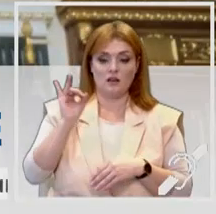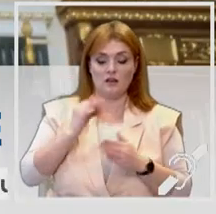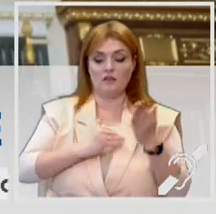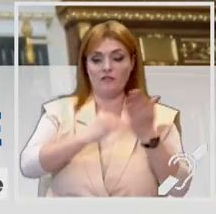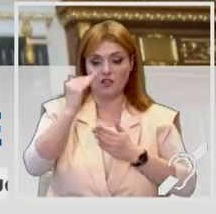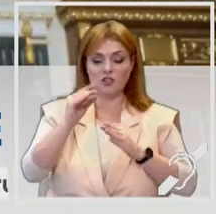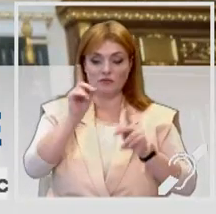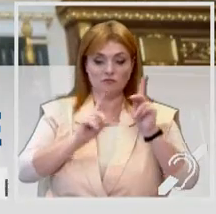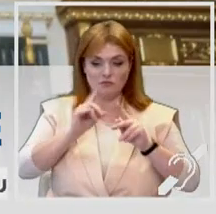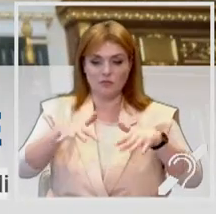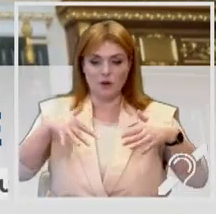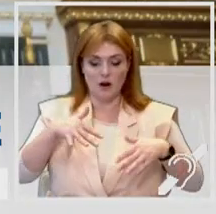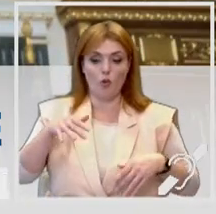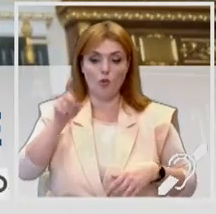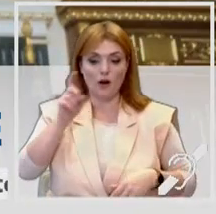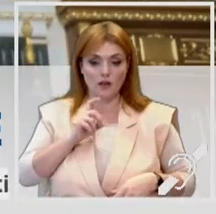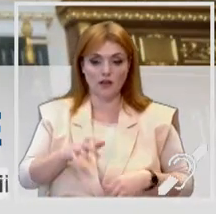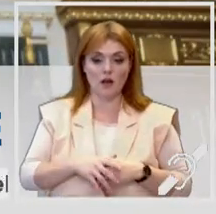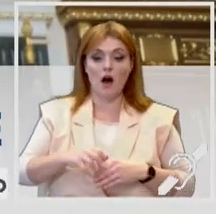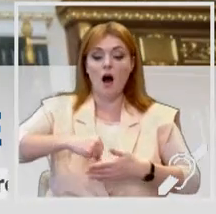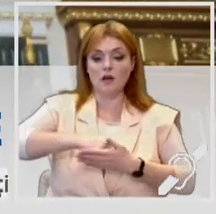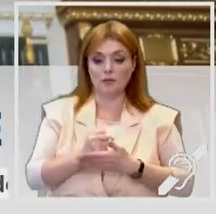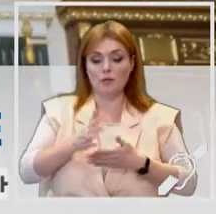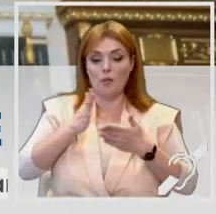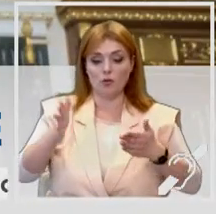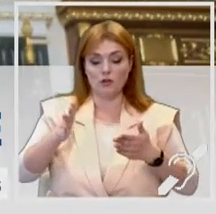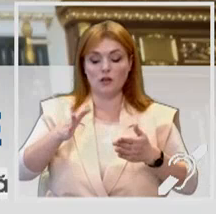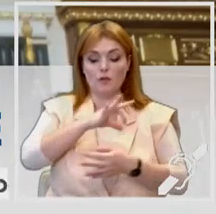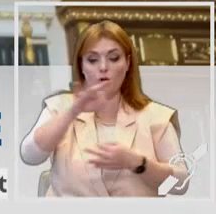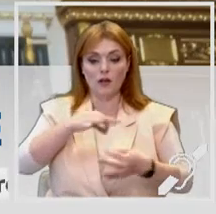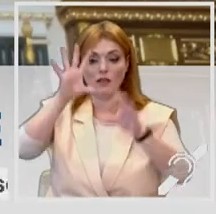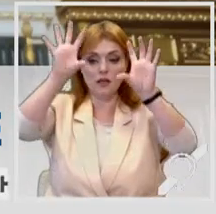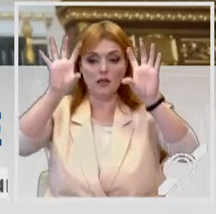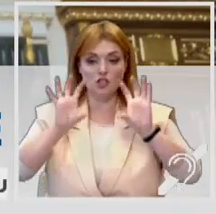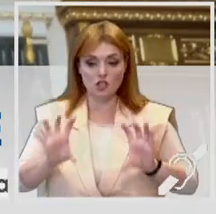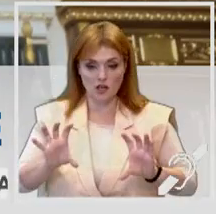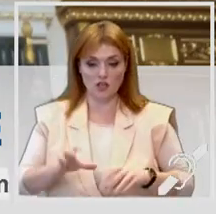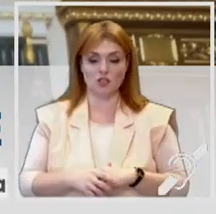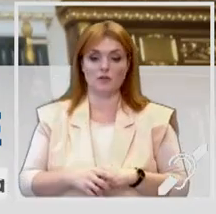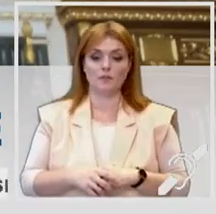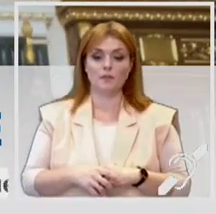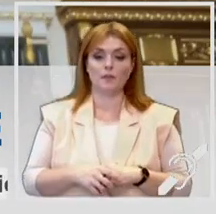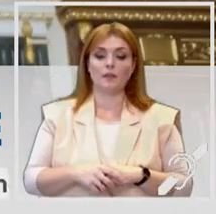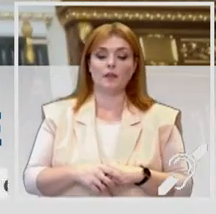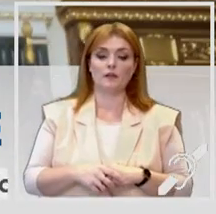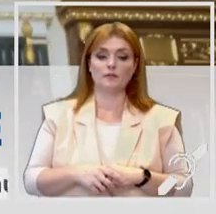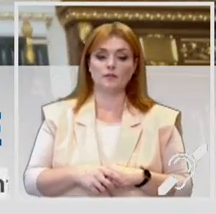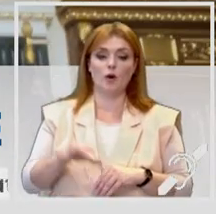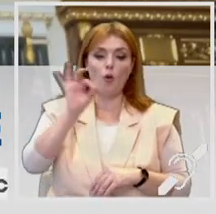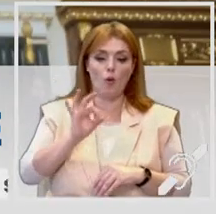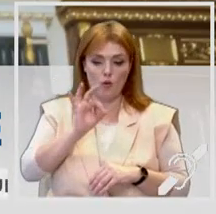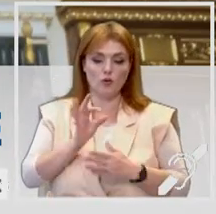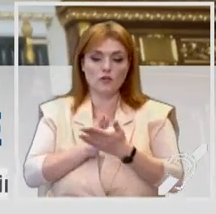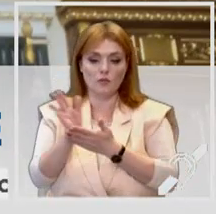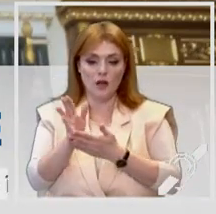Верховна Рада України ухвалила необхідні закони відповідно до рекомендацій Єврокомісії у сферах антикорупції та